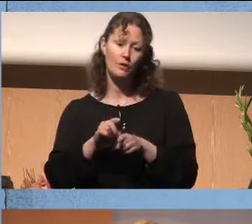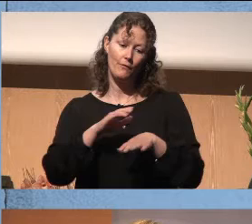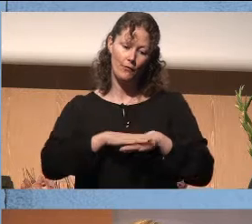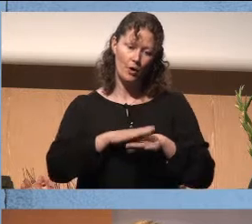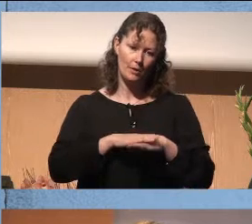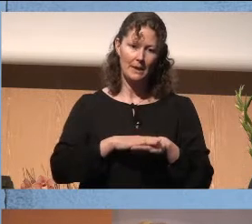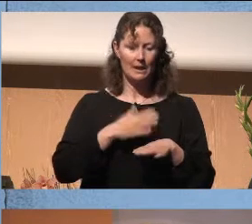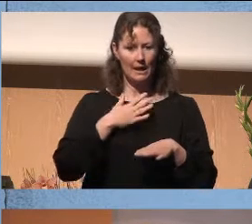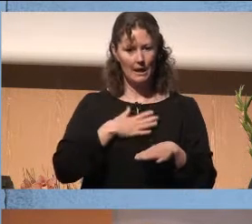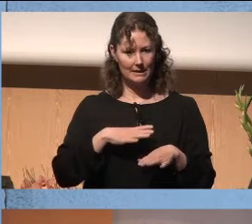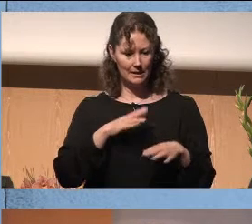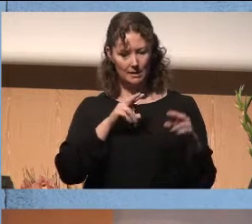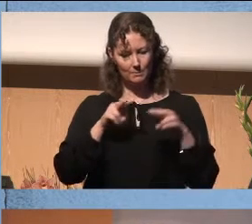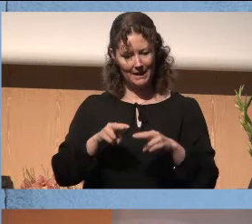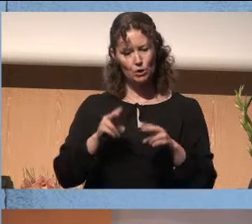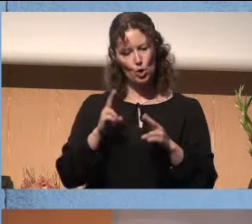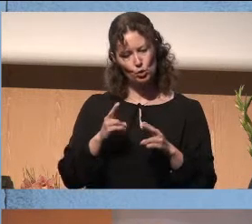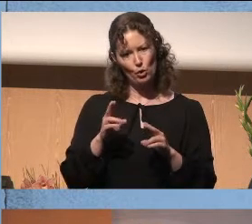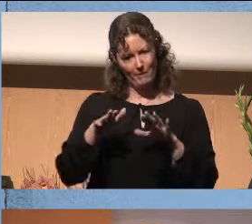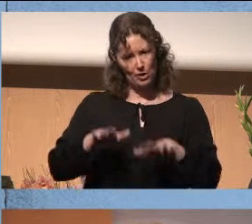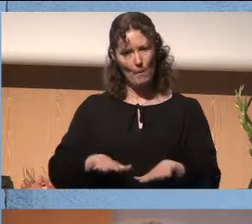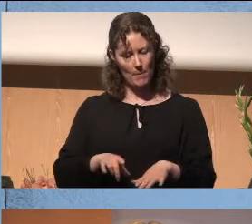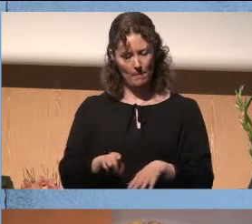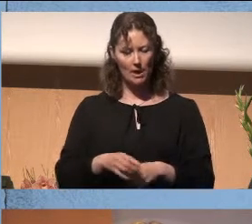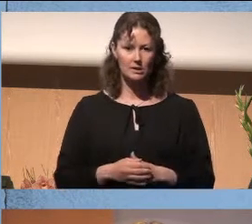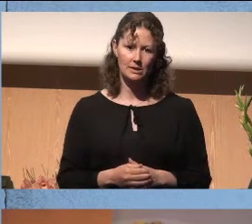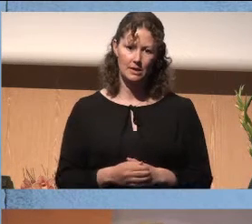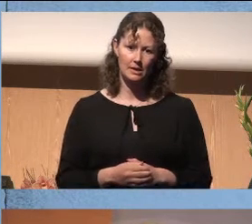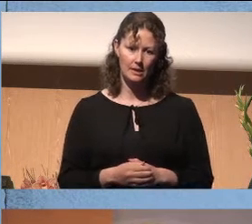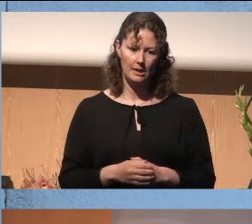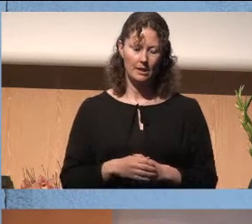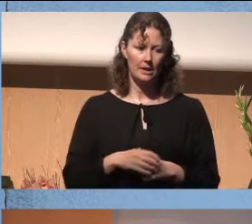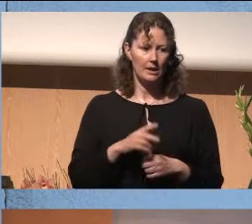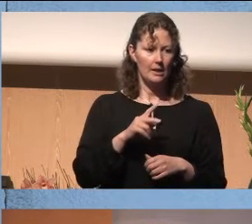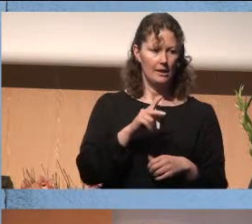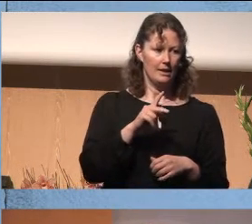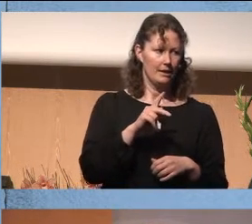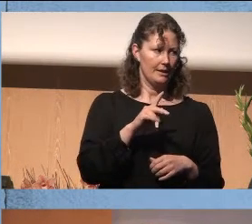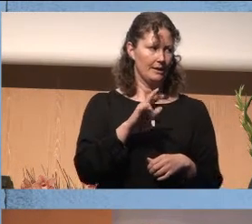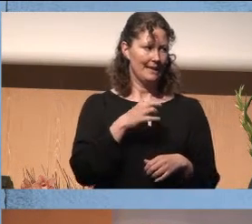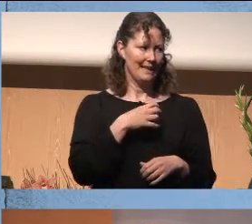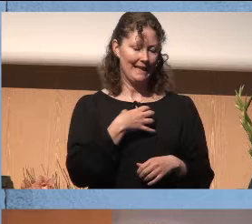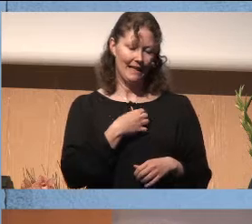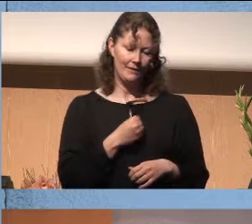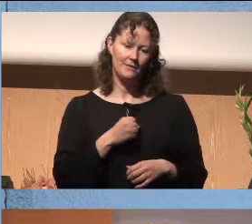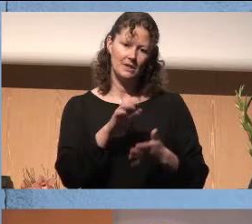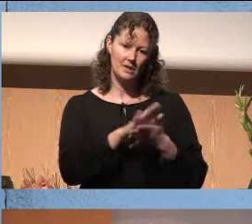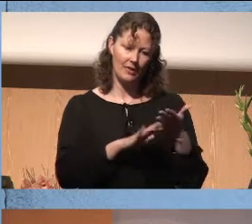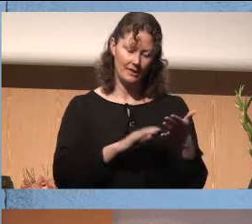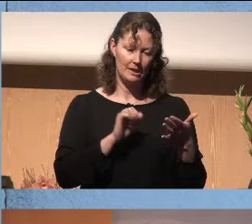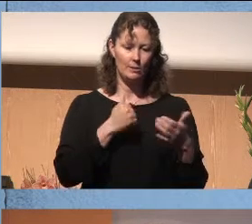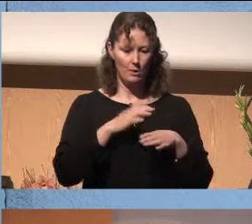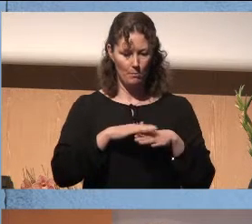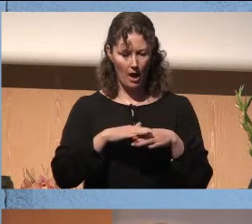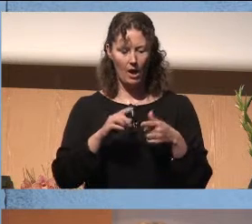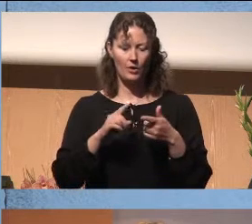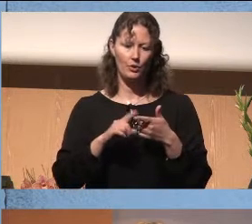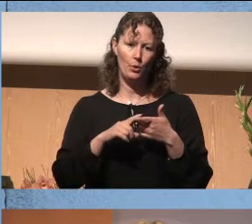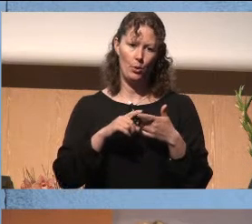helsefremmende aspektene også komme på plass. Kreftstrategien skal bli plan, Arbeidet med pakkeforløp altså i